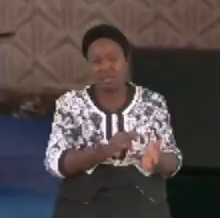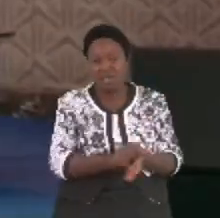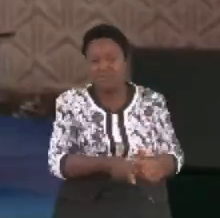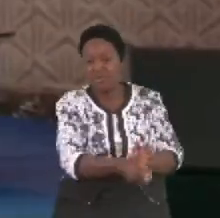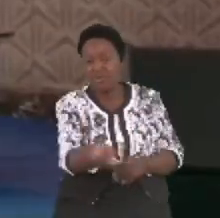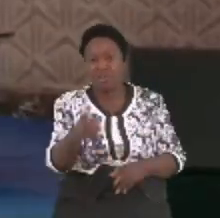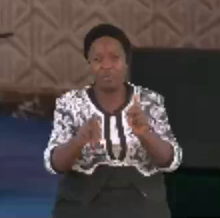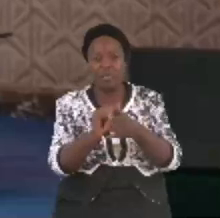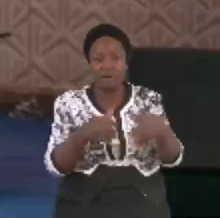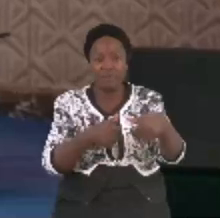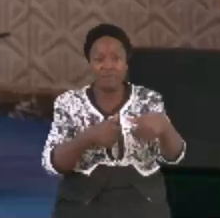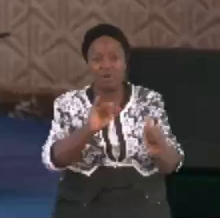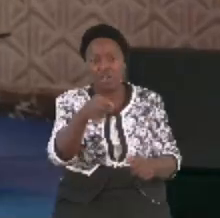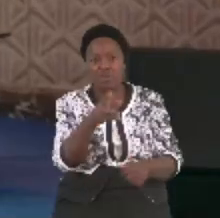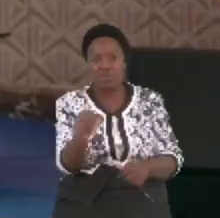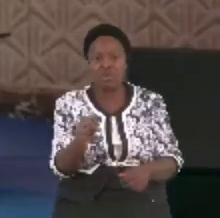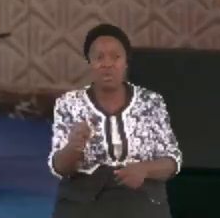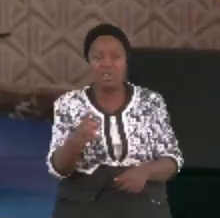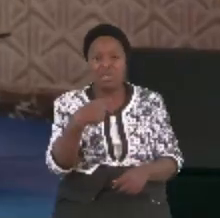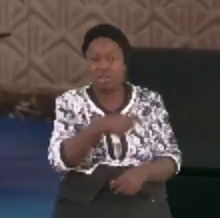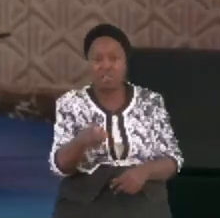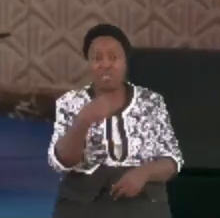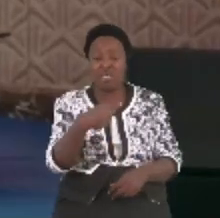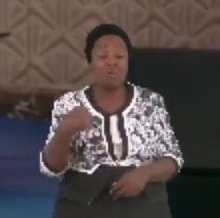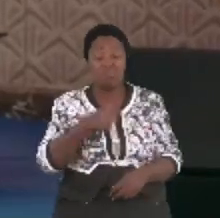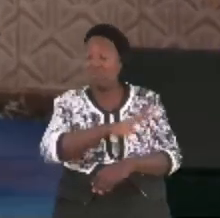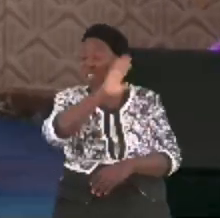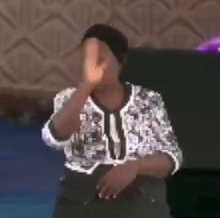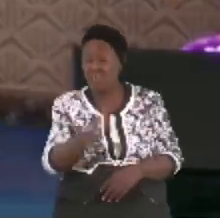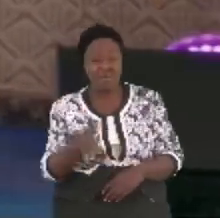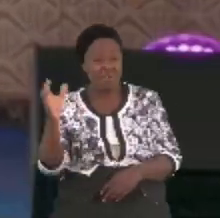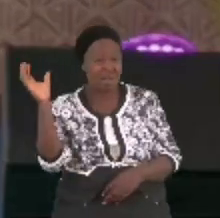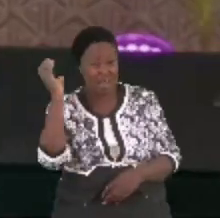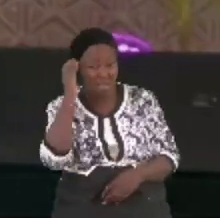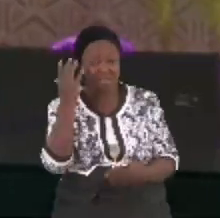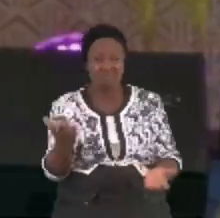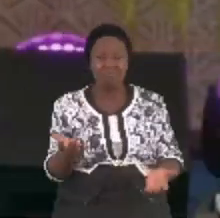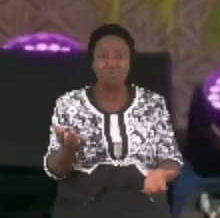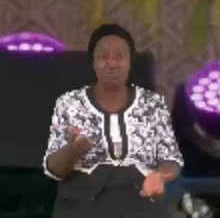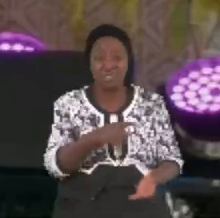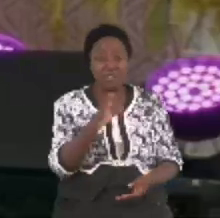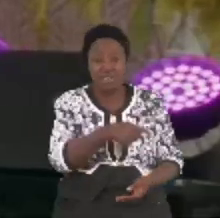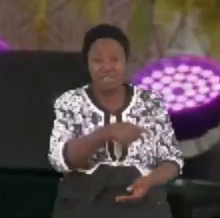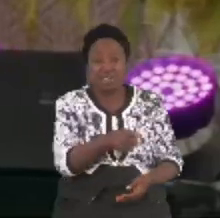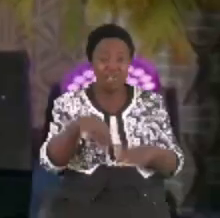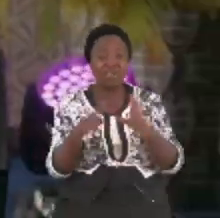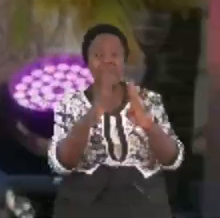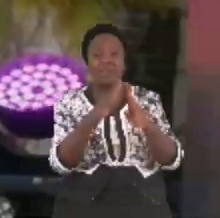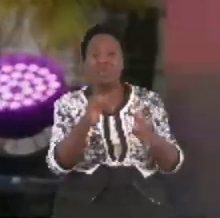suivaient Jean, ils ont dit, nous n'avons jamais entendu. Ils étaient à la réunion, ils n'ont pas